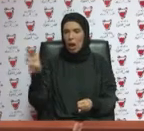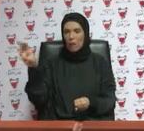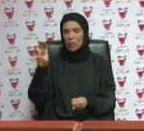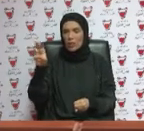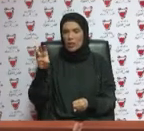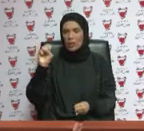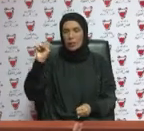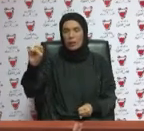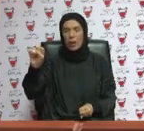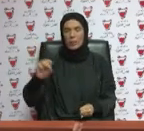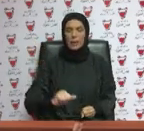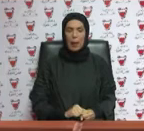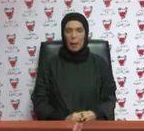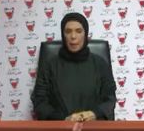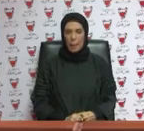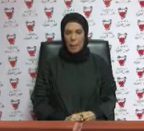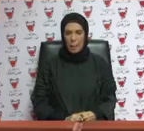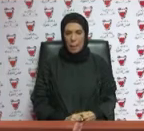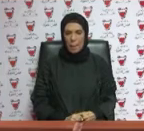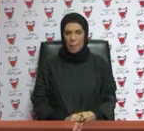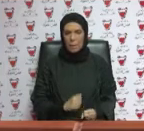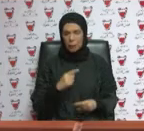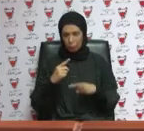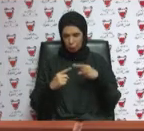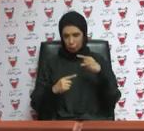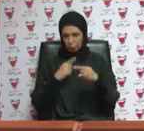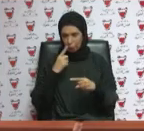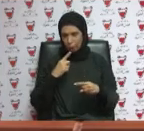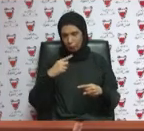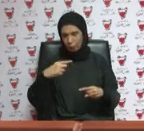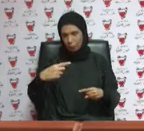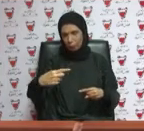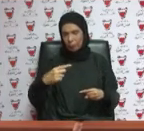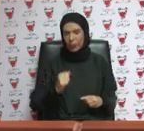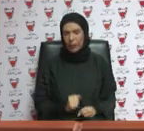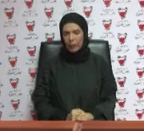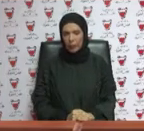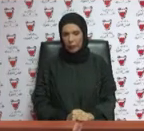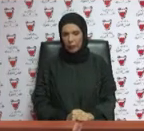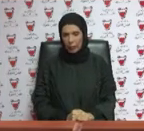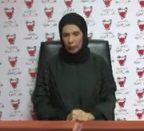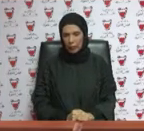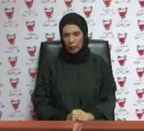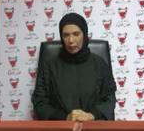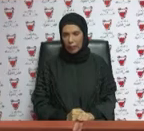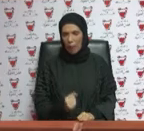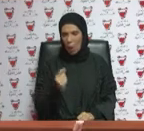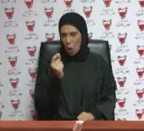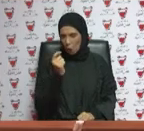الخاص. في مثل معالي الرئيس دائما إحنا نقوله، وهو أن القرش